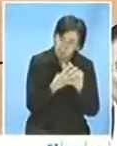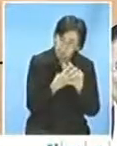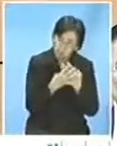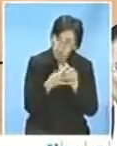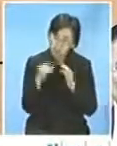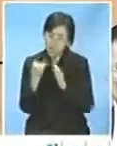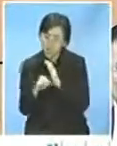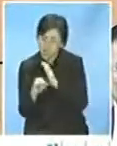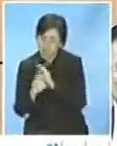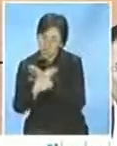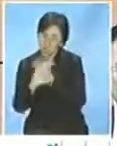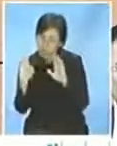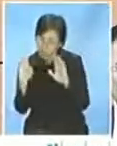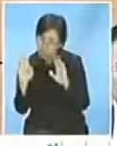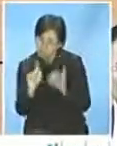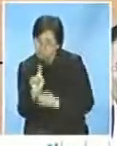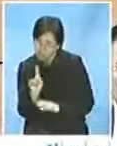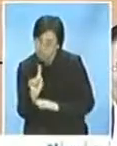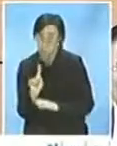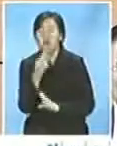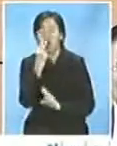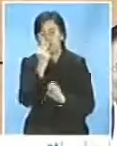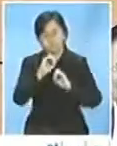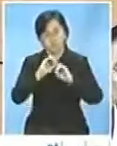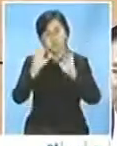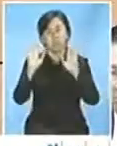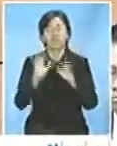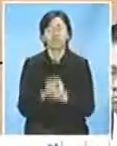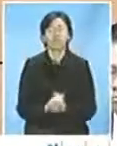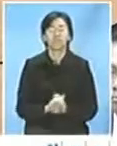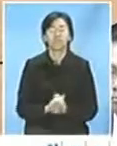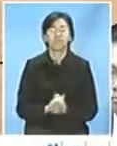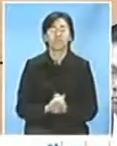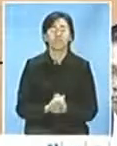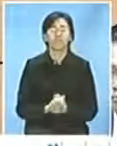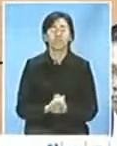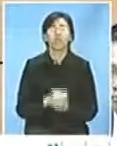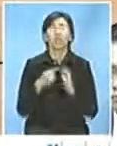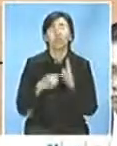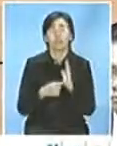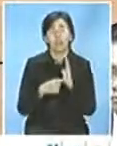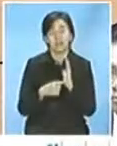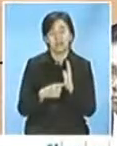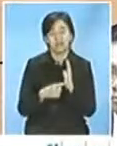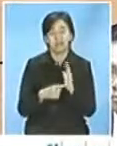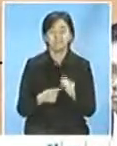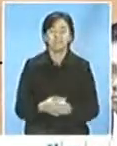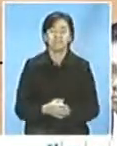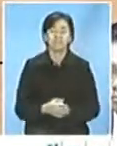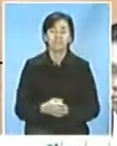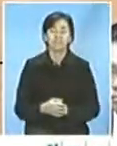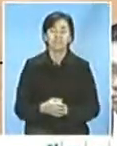นี่คือสิ่งที่ได้ดำเนินการมาแล้วตัวอย่างอีกท่านประธานครับ